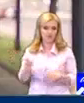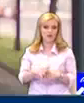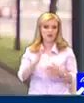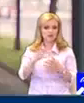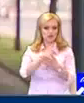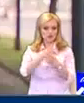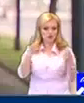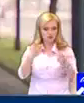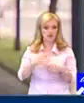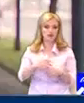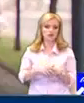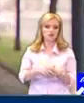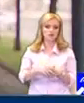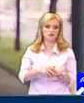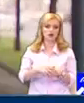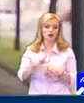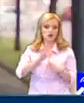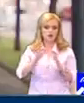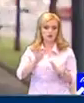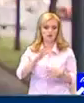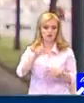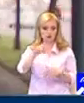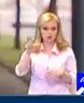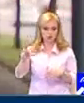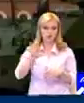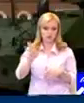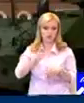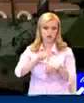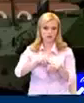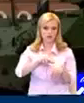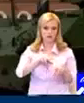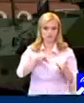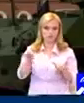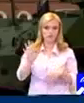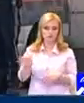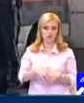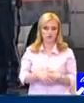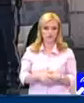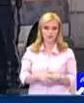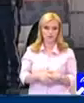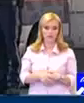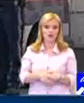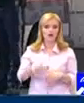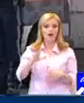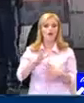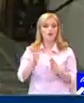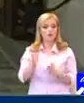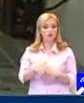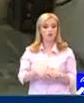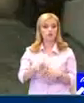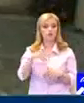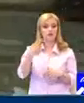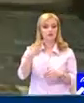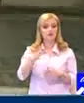mit ca 50 bis 100 Personen und eine zweite Demonstration mit ca 15 Teilnehmer. Pe agenda discuțiilor vor figura și sancțiunile economice